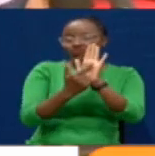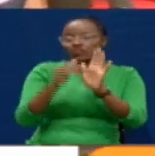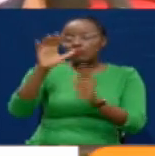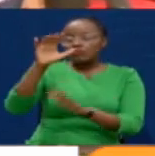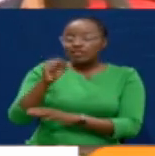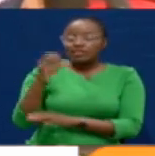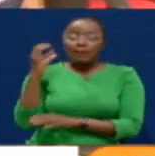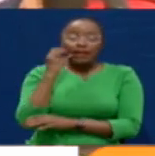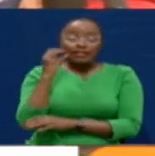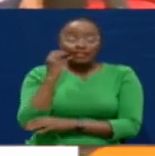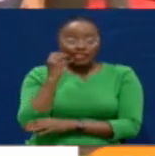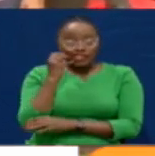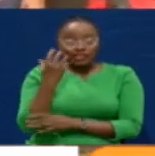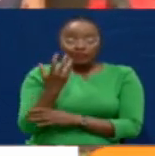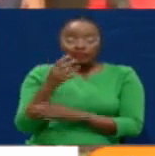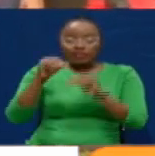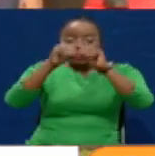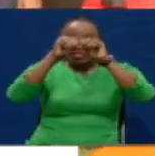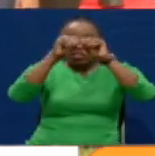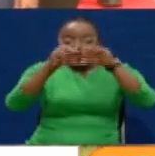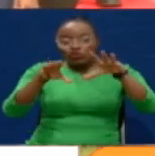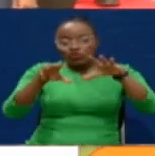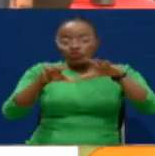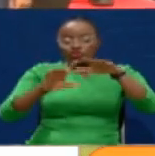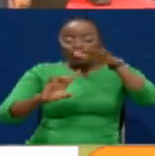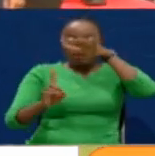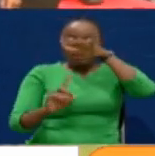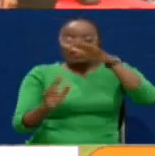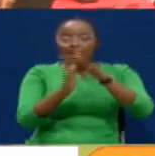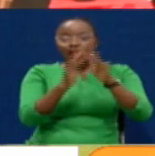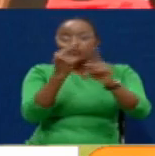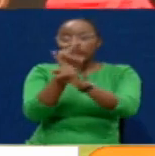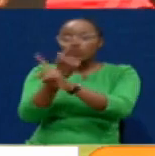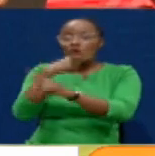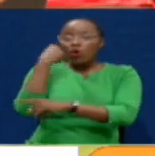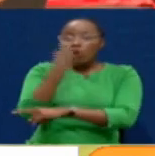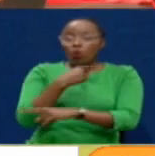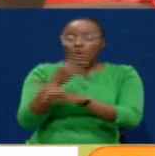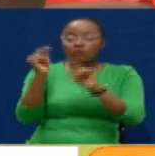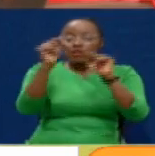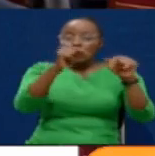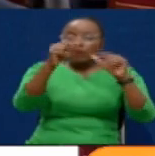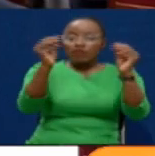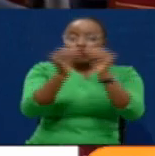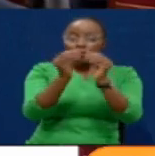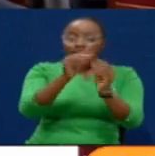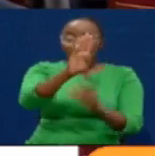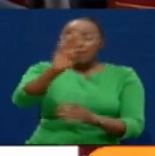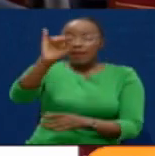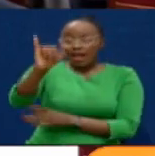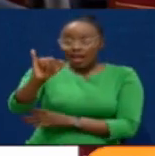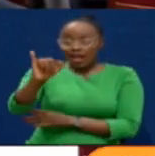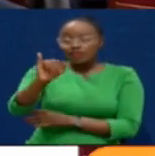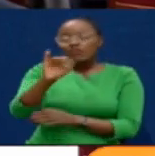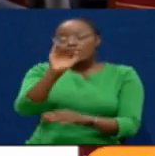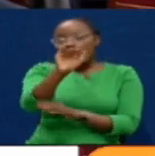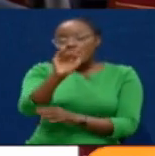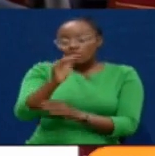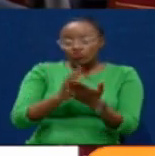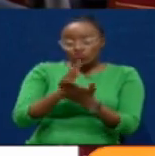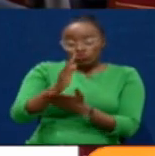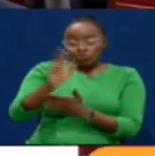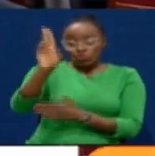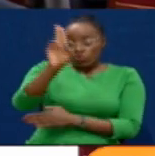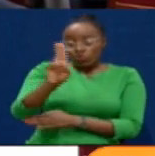Fred Matiang'i, waziri wa ugatuzi Eugene Wamalwa na wengine ambao wamekuwa wakihudhuria mikutano ya BBI, ni agizo la Rais